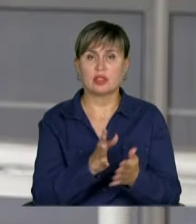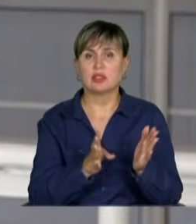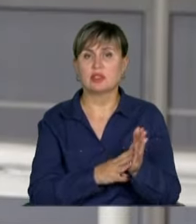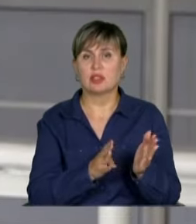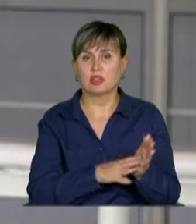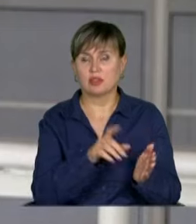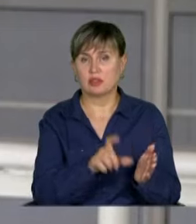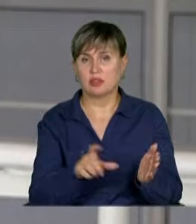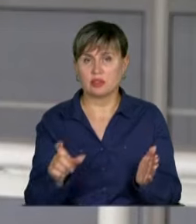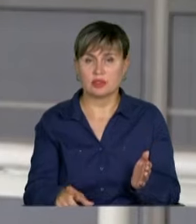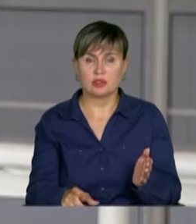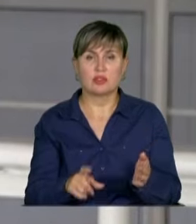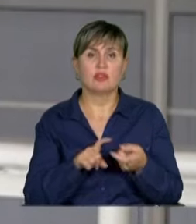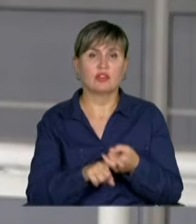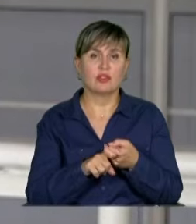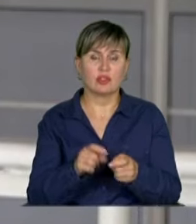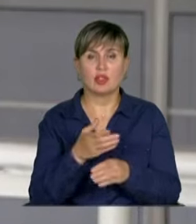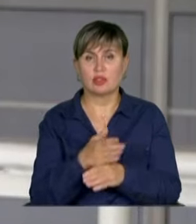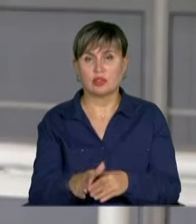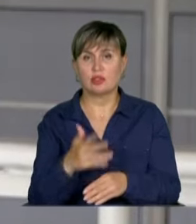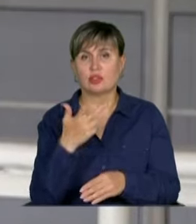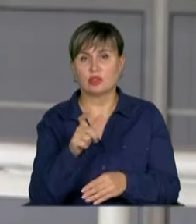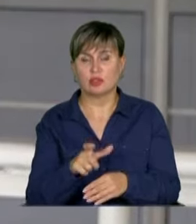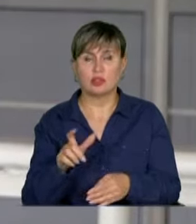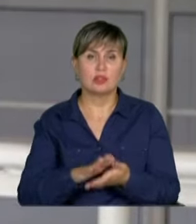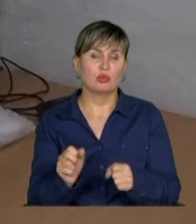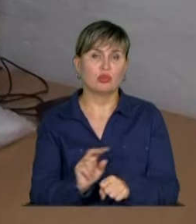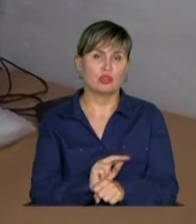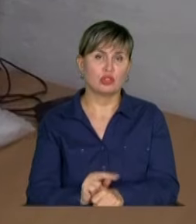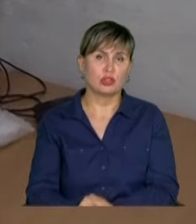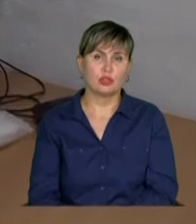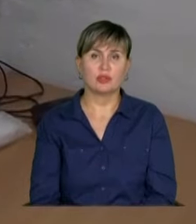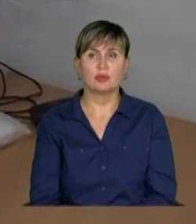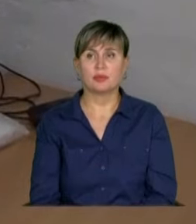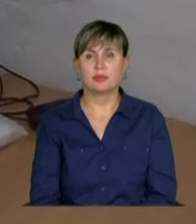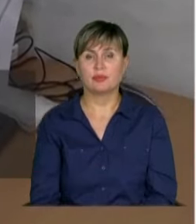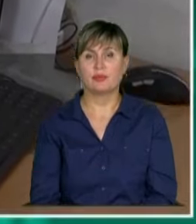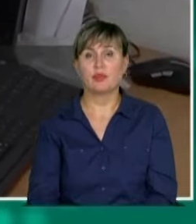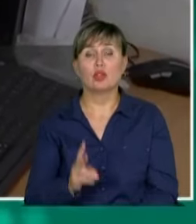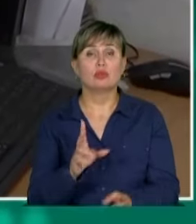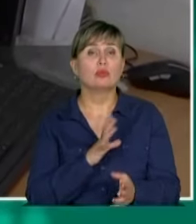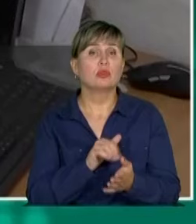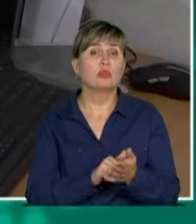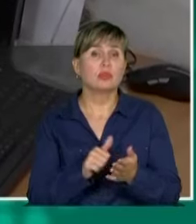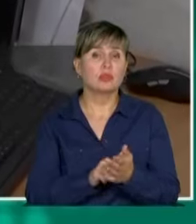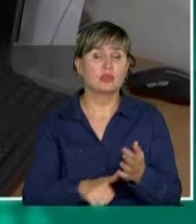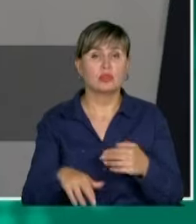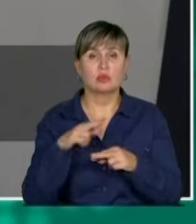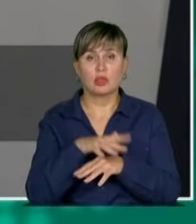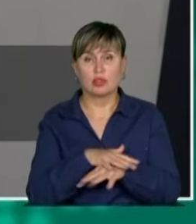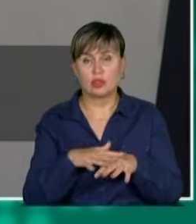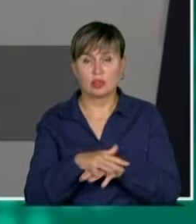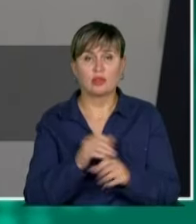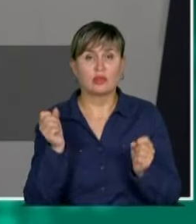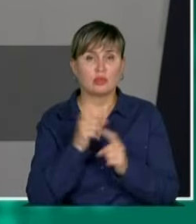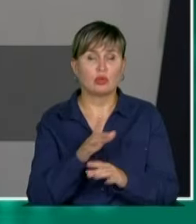находятся трое. Состояние еще троих стабильное. Они получают лечение. Что стало причиной массового отравления, будет известно